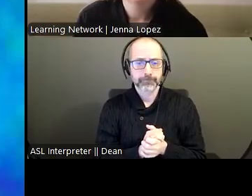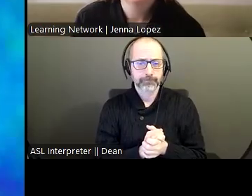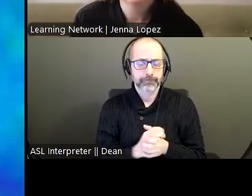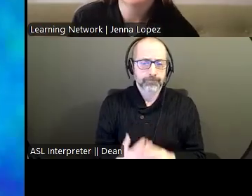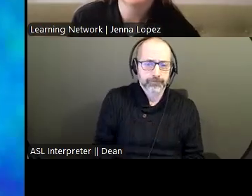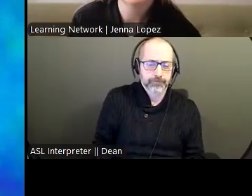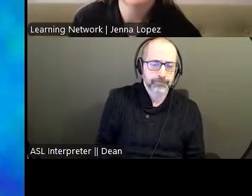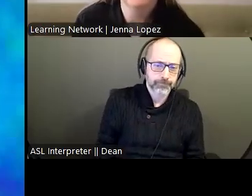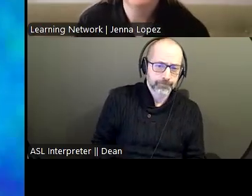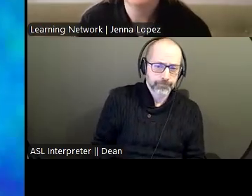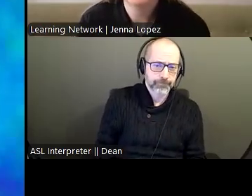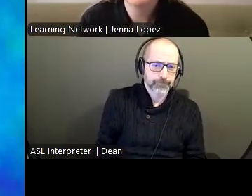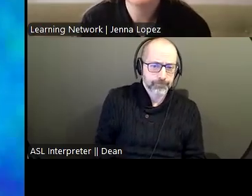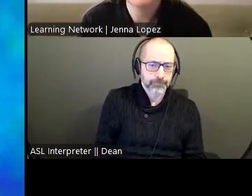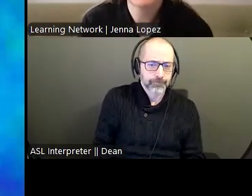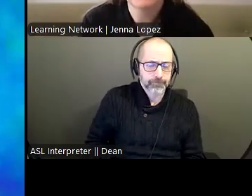les soutiennent.